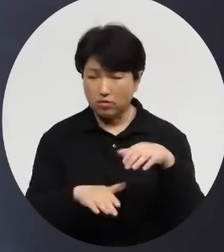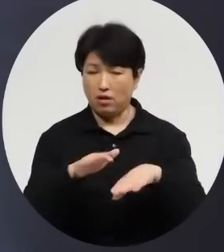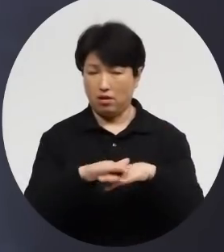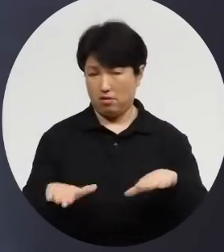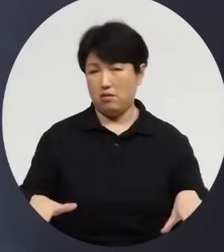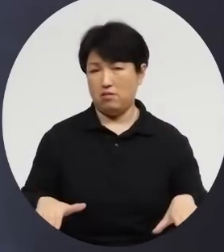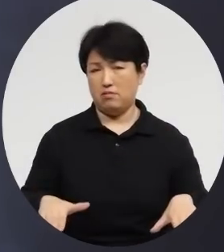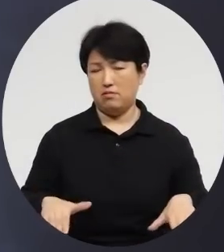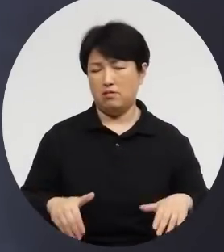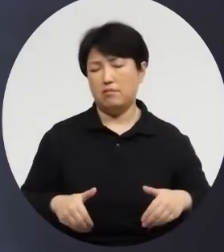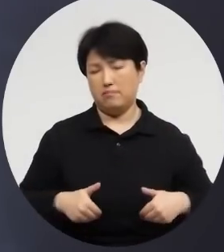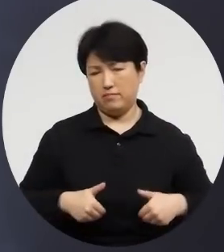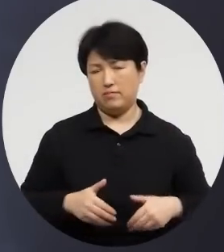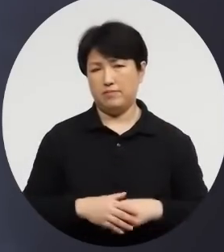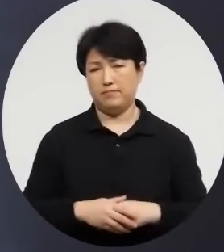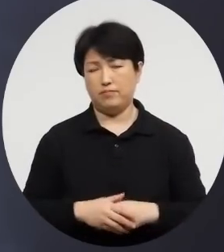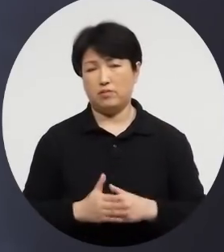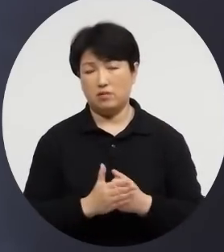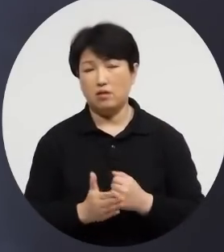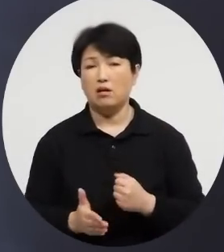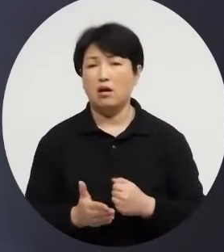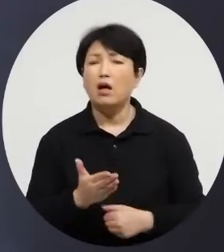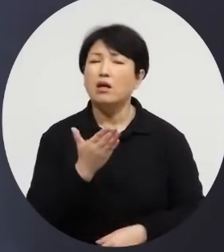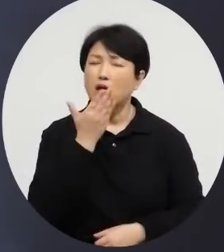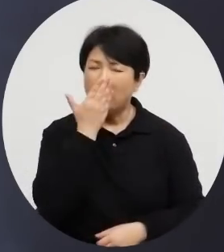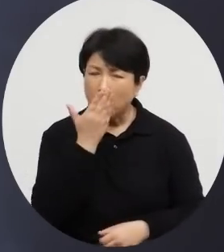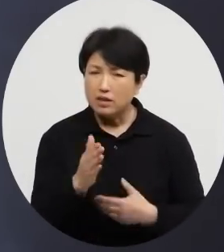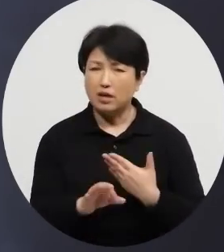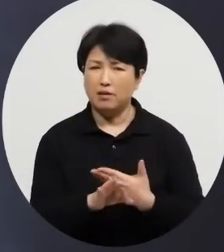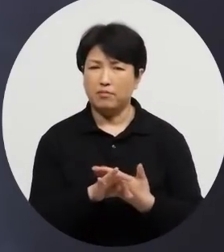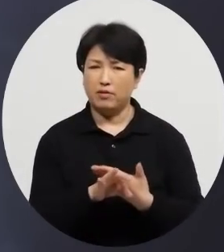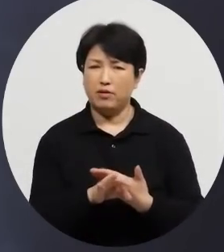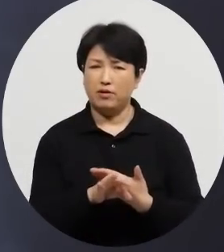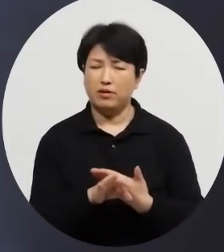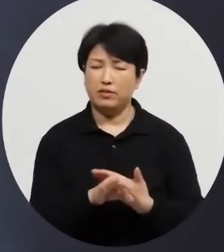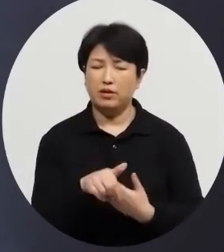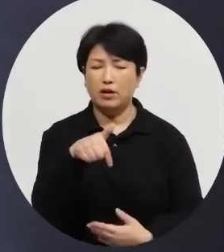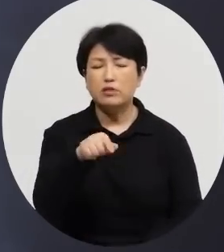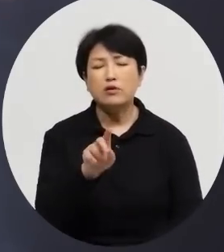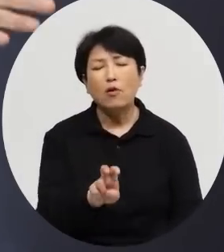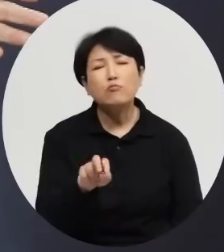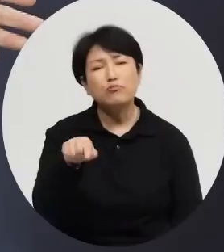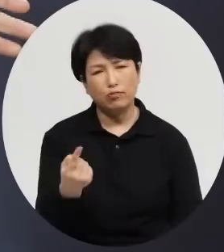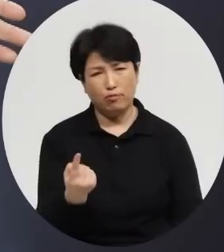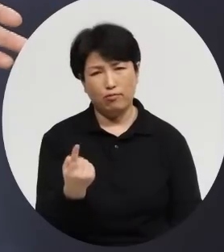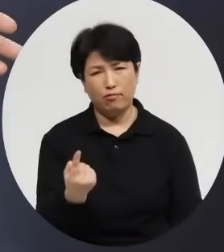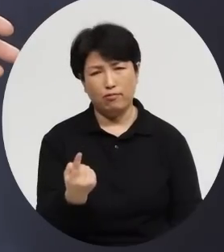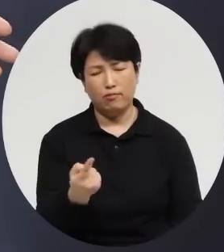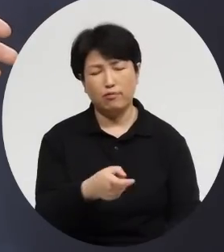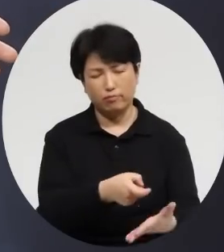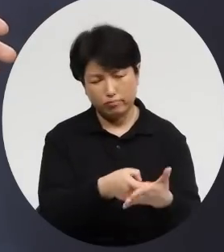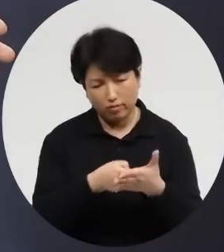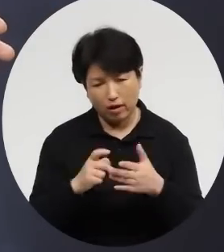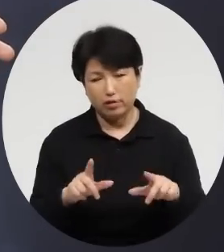있고, 그래서 우리가 가능하면 검소하게 살고 남는 게 있으면 이웃과 나누고,